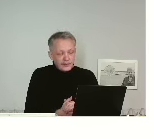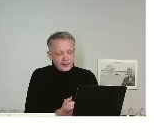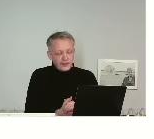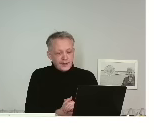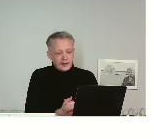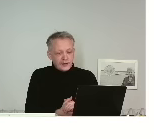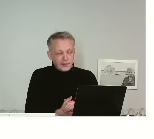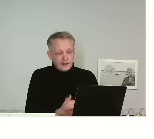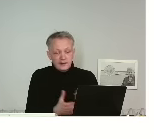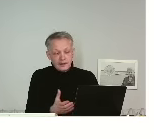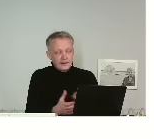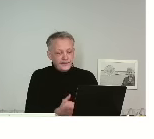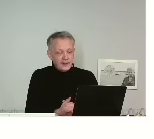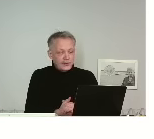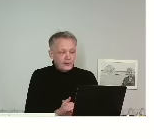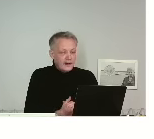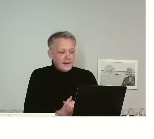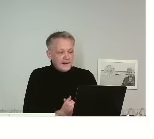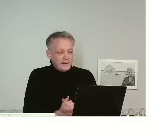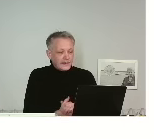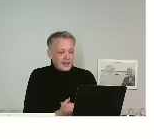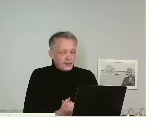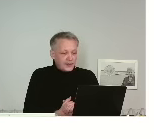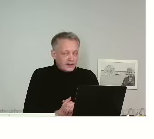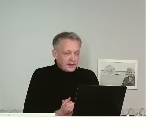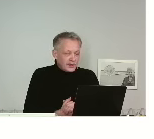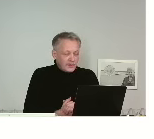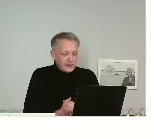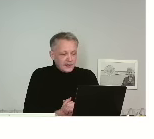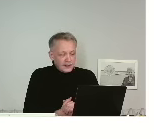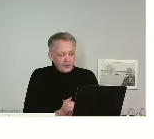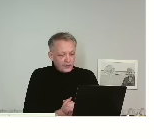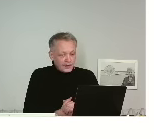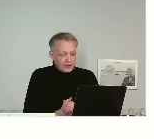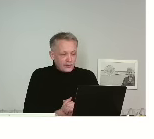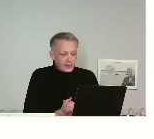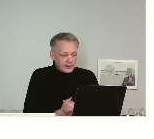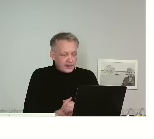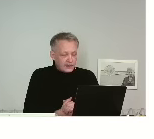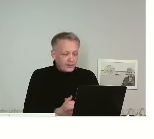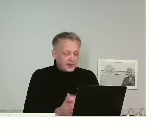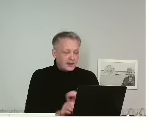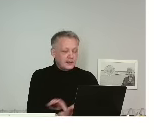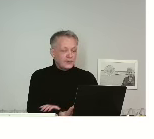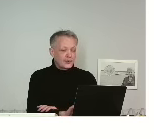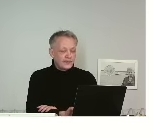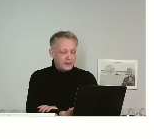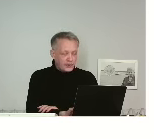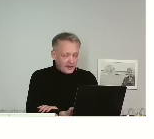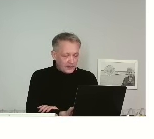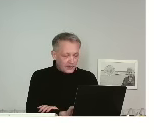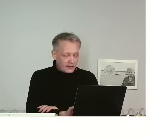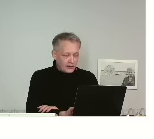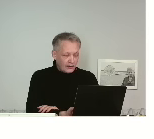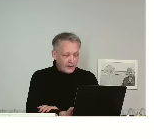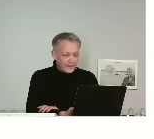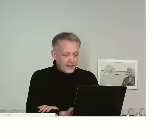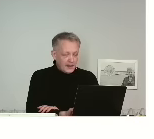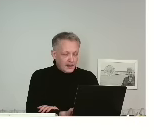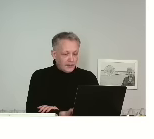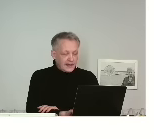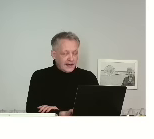18 tūkstančių sankcijų, bet aišku, gali būti ir 20, ir 30 tūkstančių. Čia reiktų pritarti mūsų diplomatijos